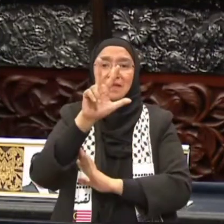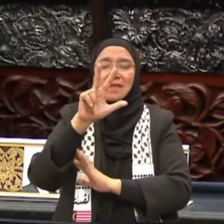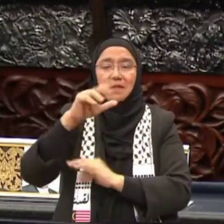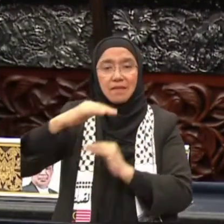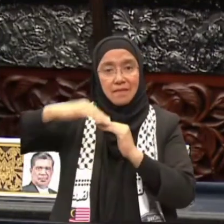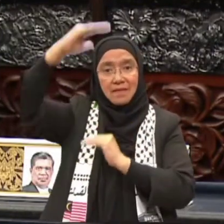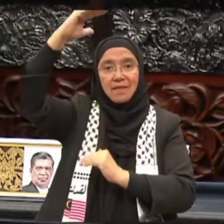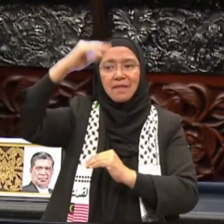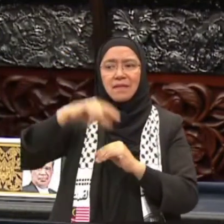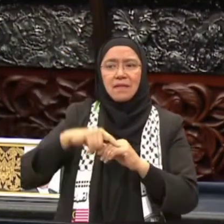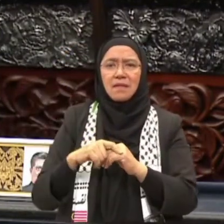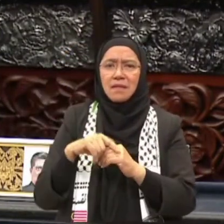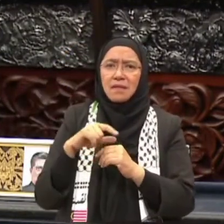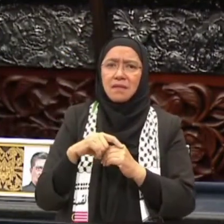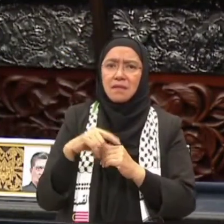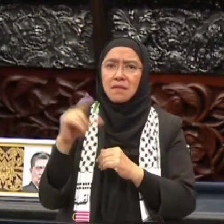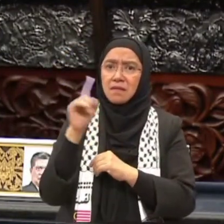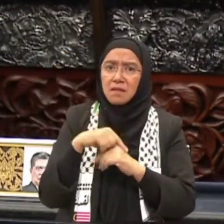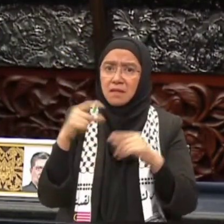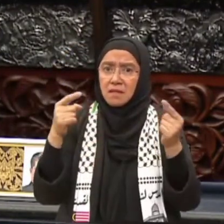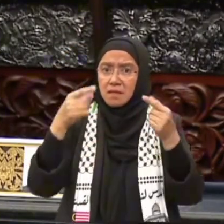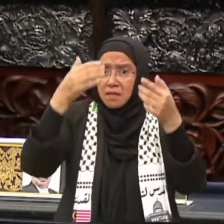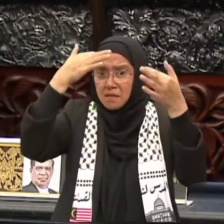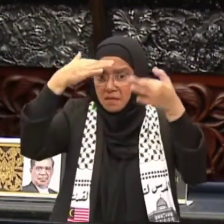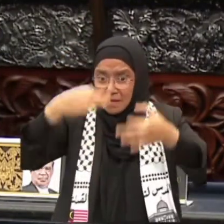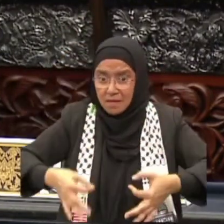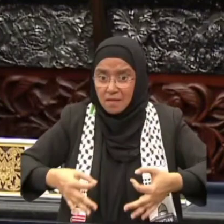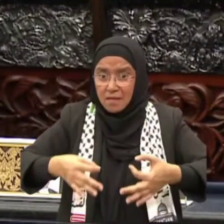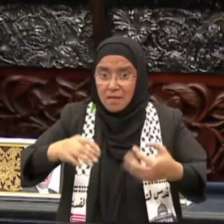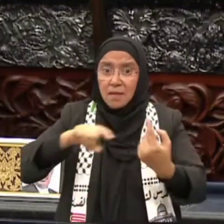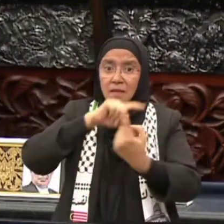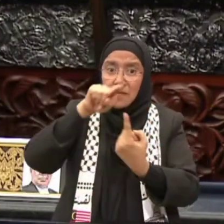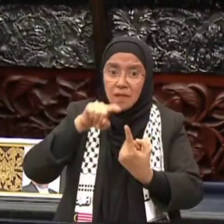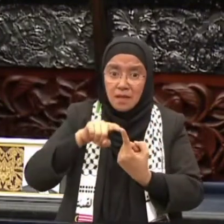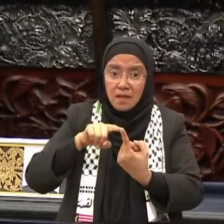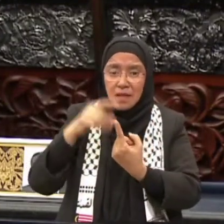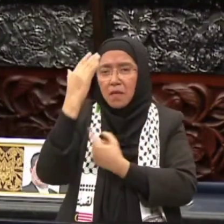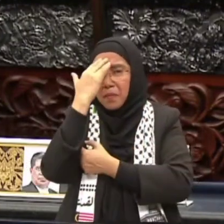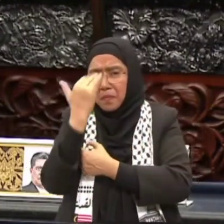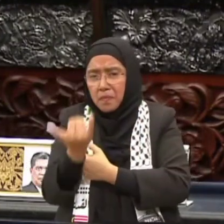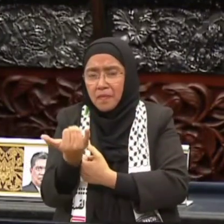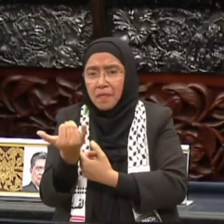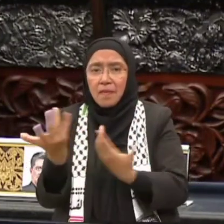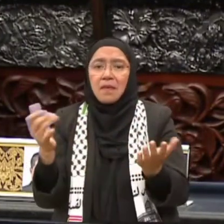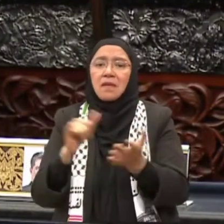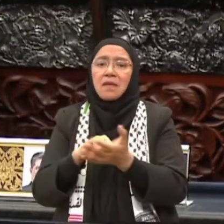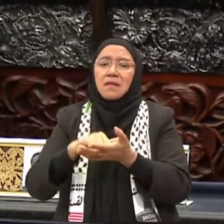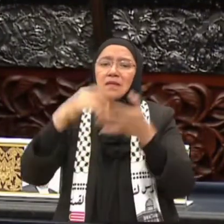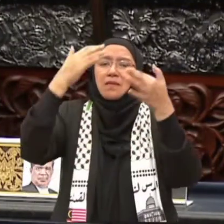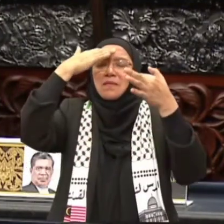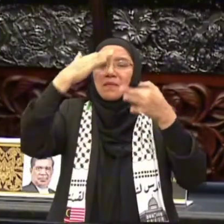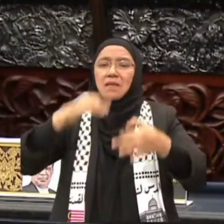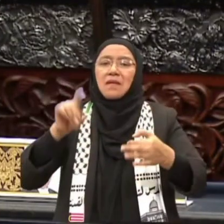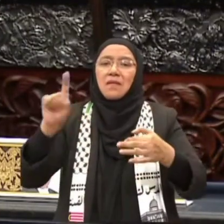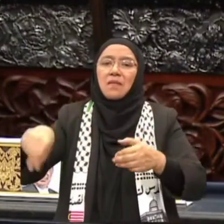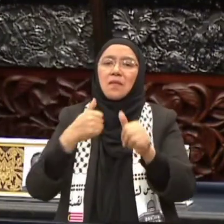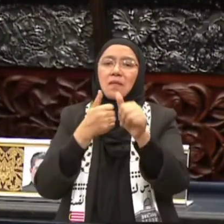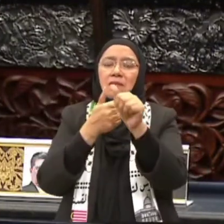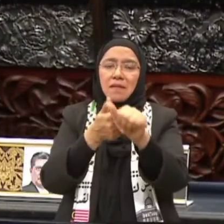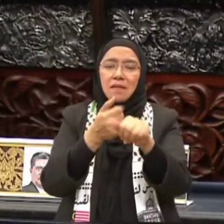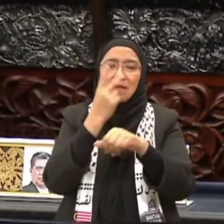adalah keputusan yang kita perlu lihat kepada unjuran ekonomi pada ketika itu, faktor-faktor lain, dan yang